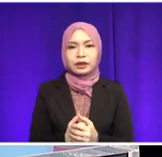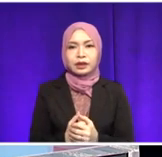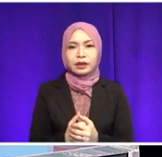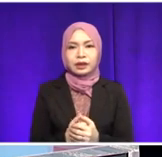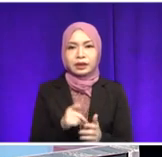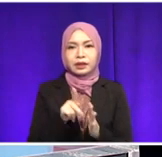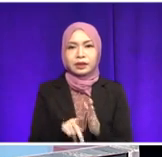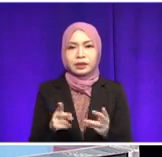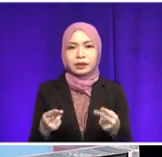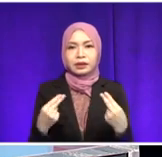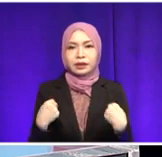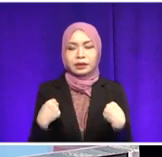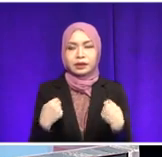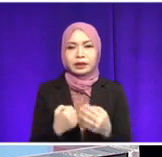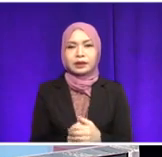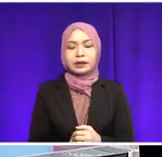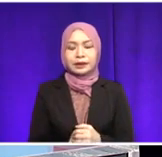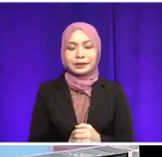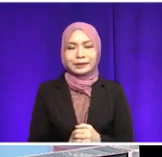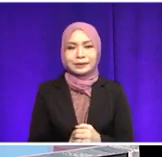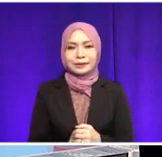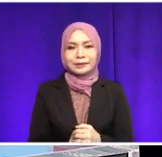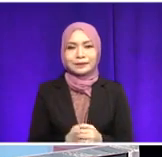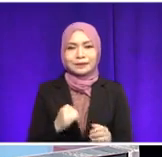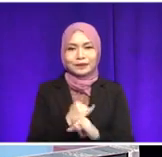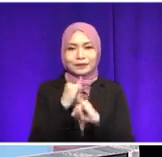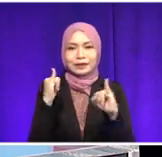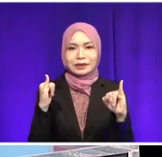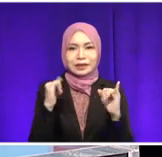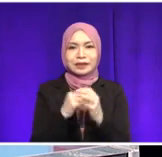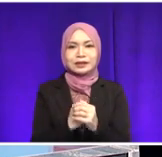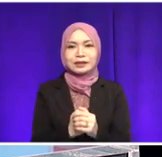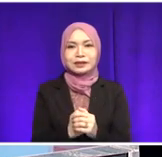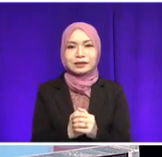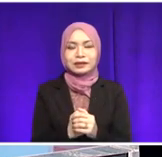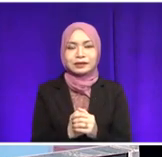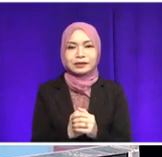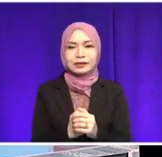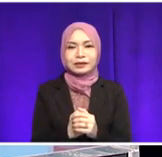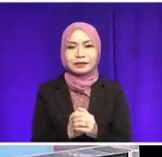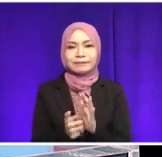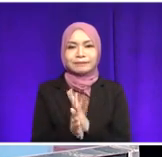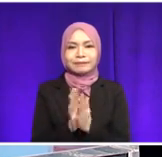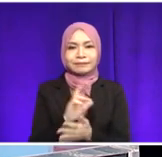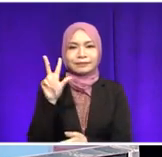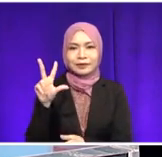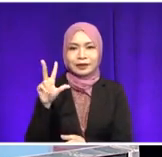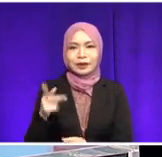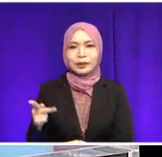kehendak kriteria produk tadi pun jelas jelas sudah dapat